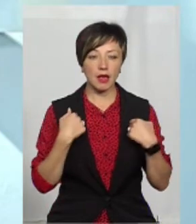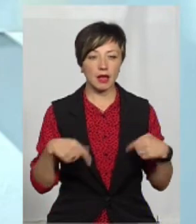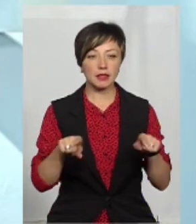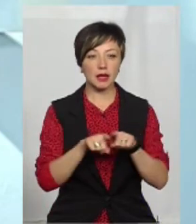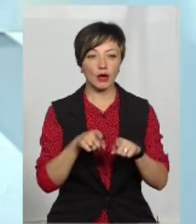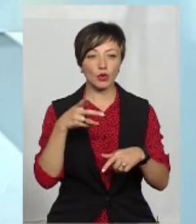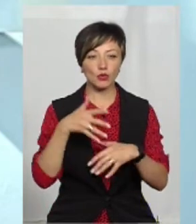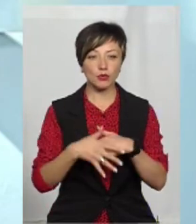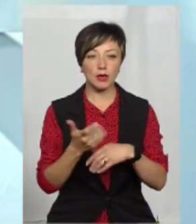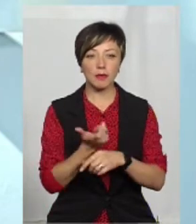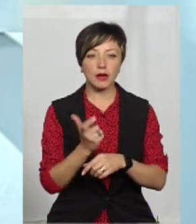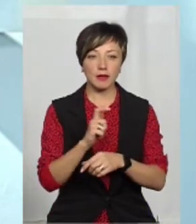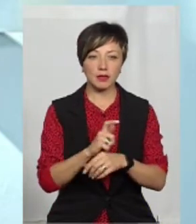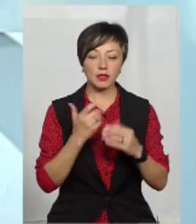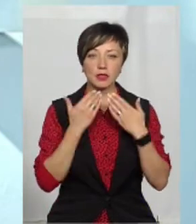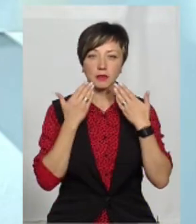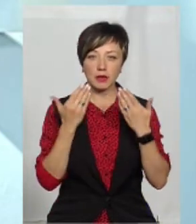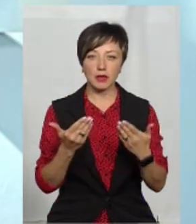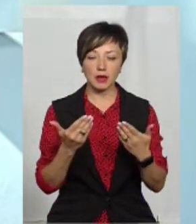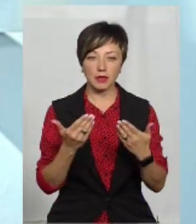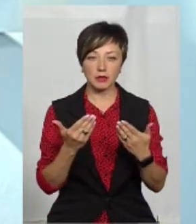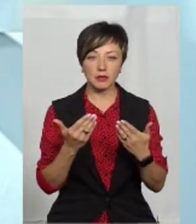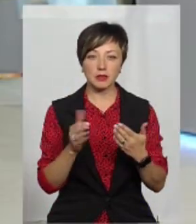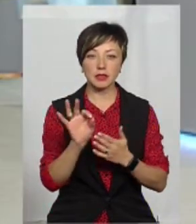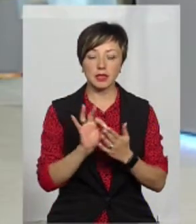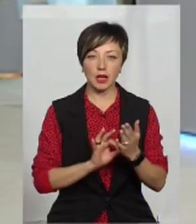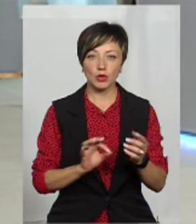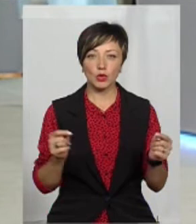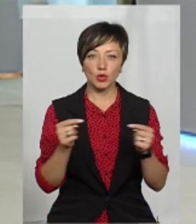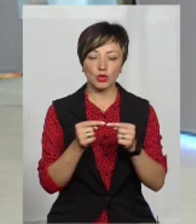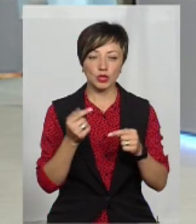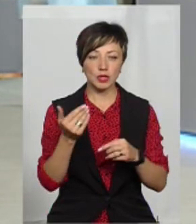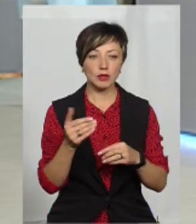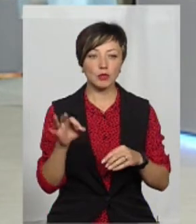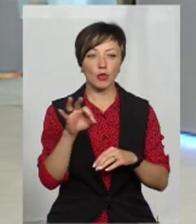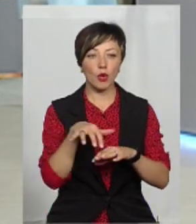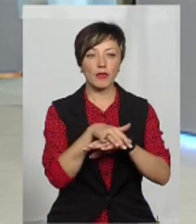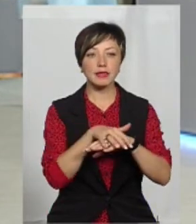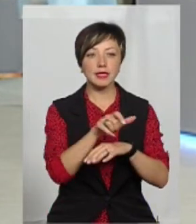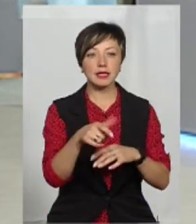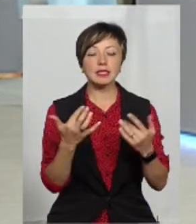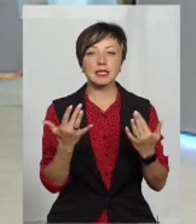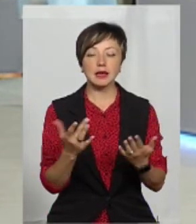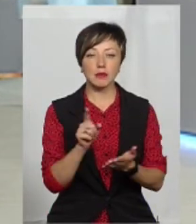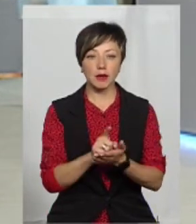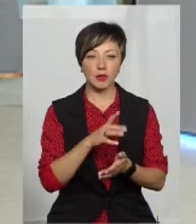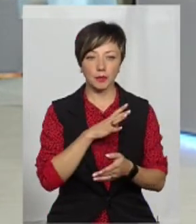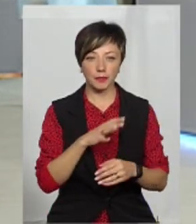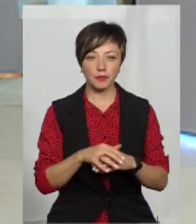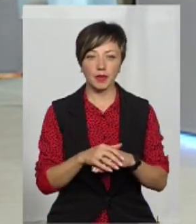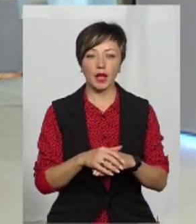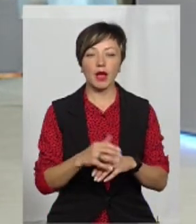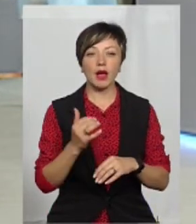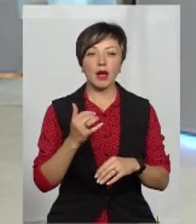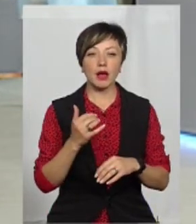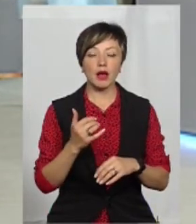розумію, перевищує. Це можна запитати у от можете зразу уточнити на рахунок щільності. На рахунок щільності населення. Знаєте,